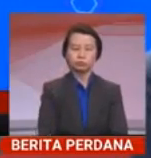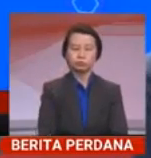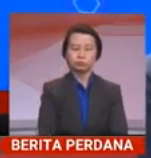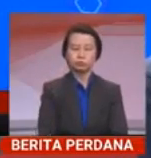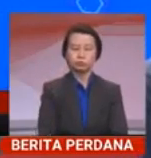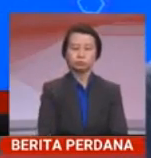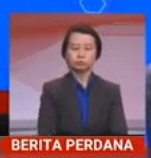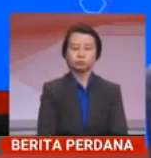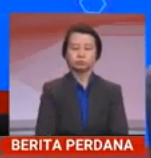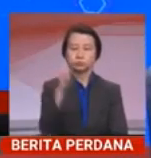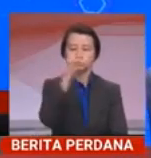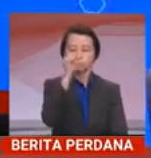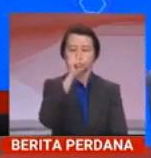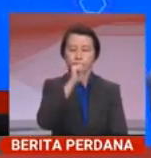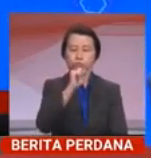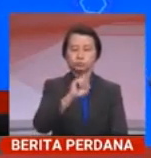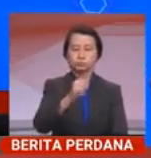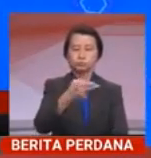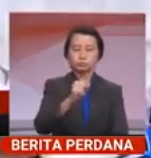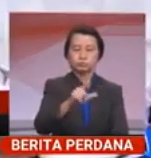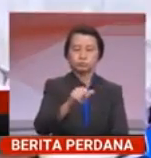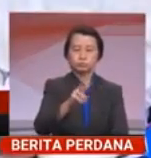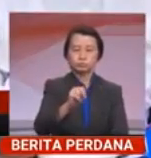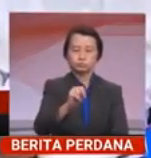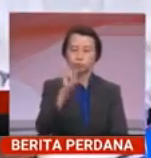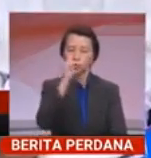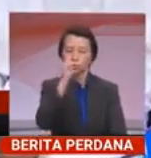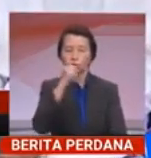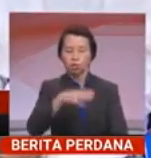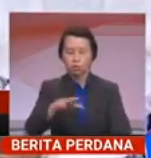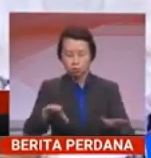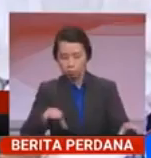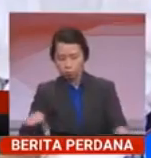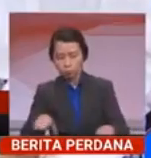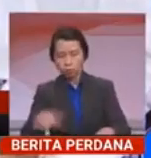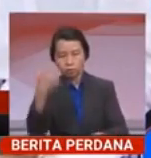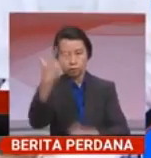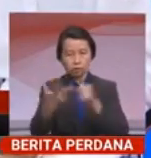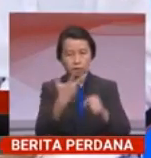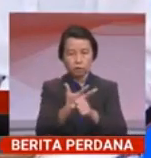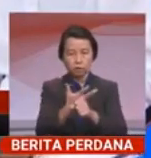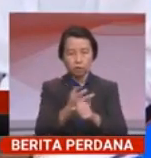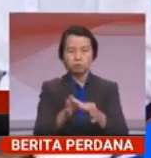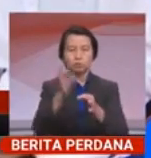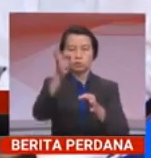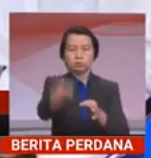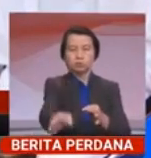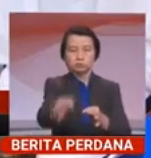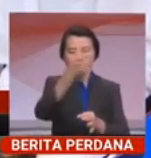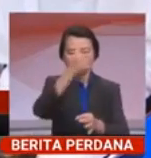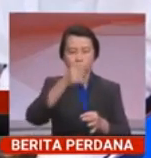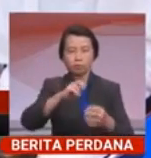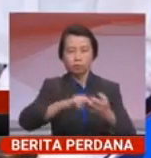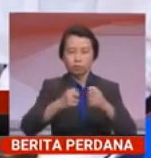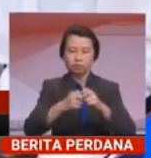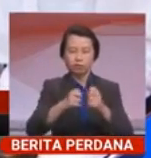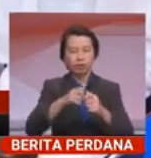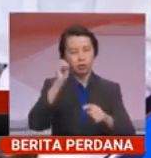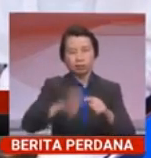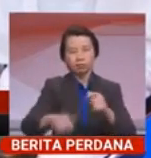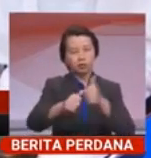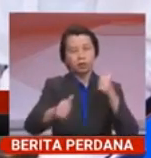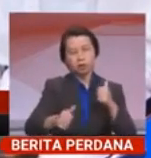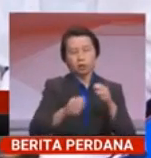Gitaris utamanya Shah Slam berkata perancangan konsert telah dibuat selama 3 tahun tetapi tertunda akibat beberapa perkara yang tidak